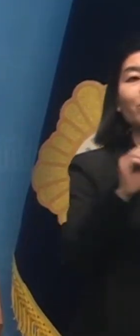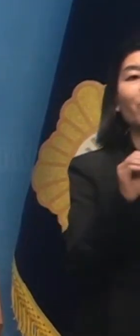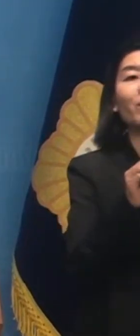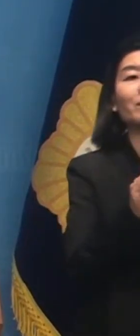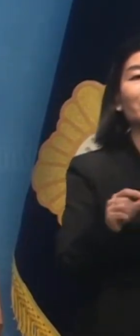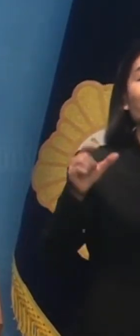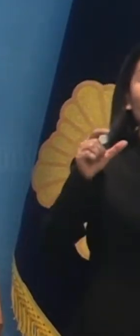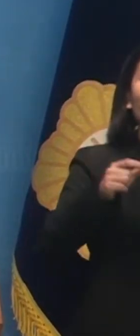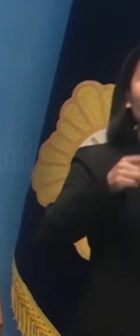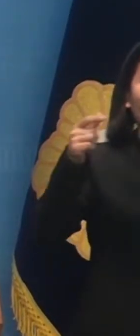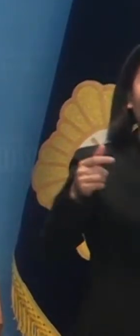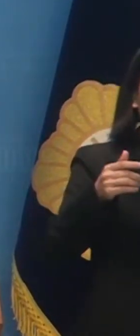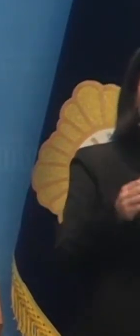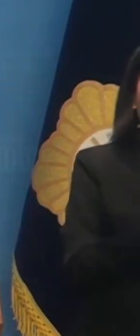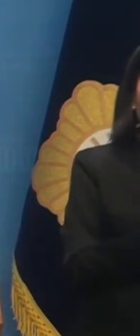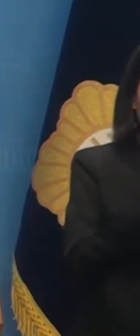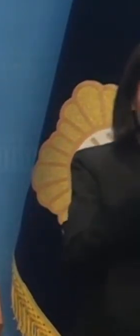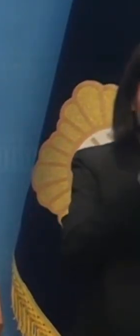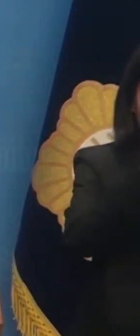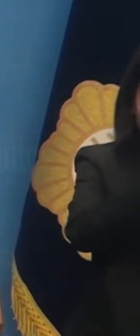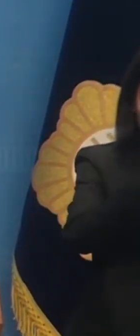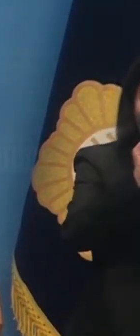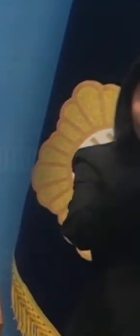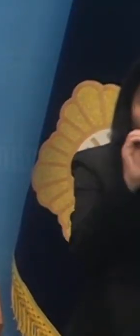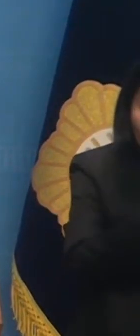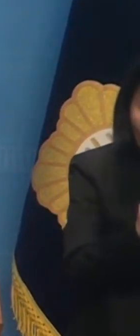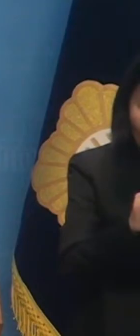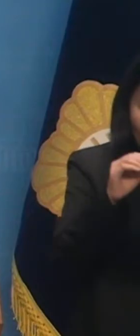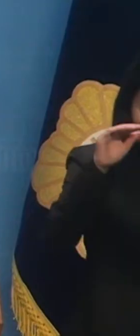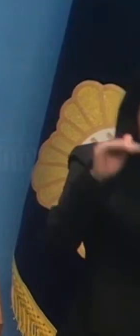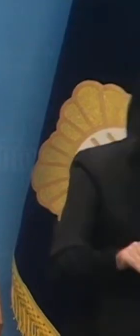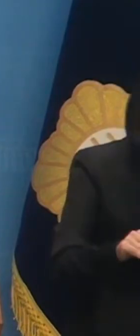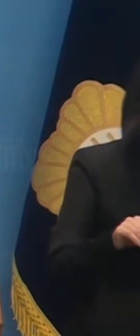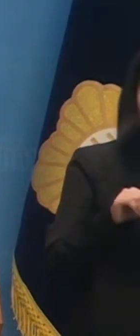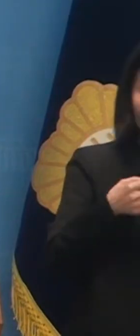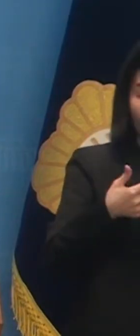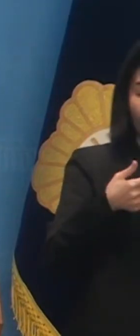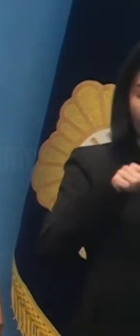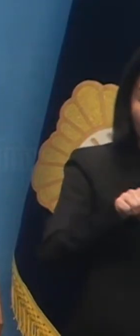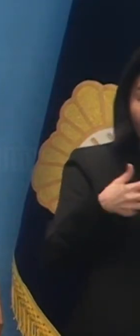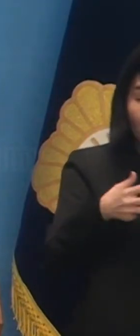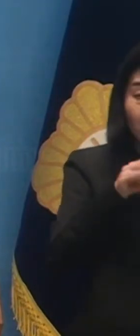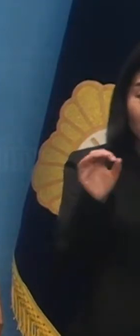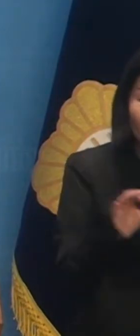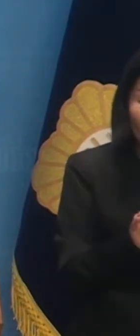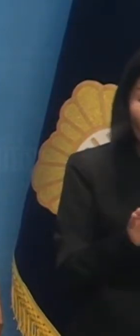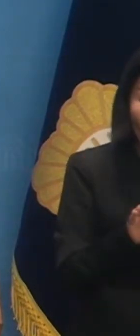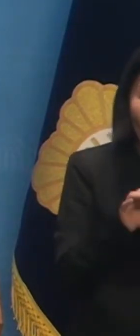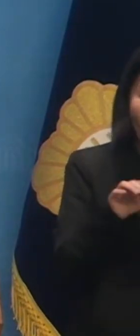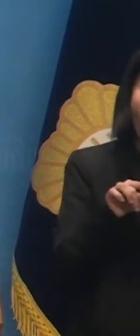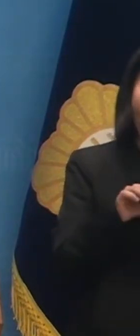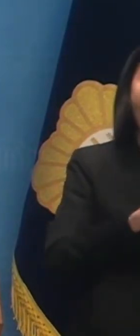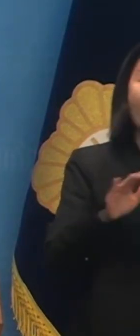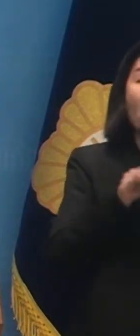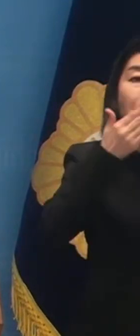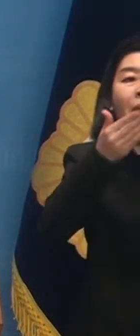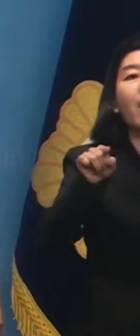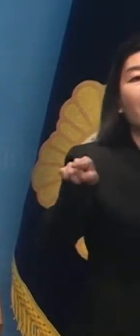1.5%에서 0.8%로 떨어진 성장률 전망치를 커버할 수 있는 결코 무시할 수 없는